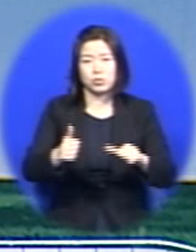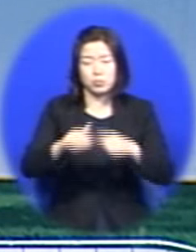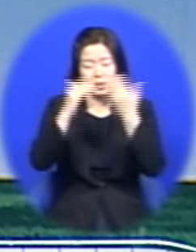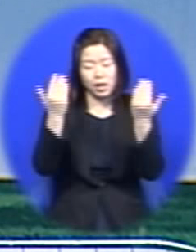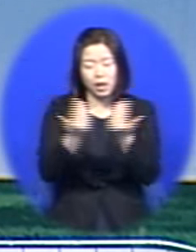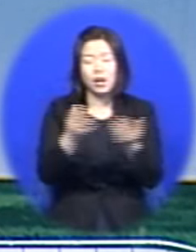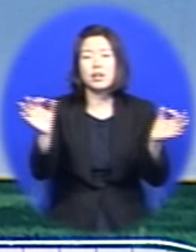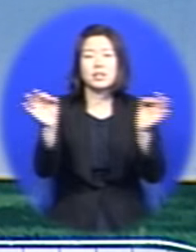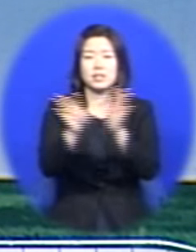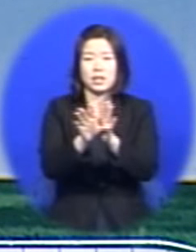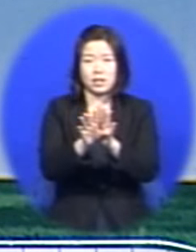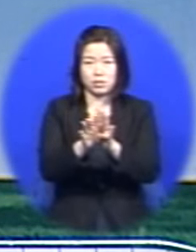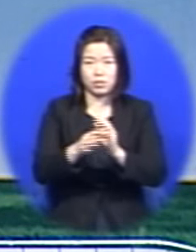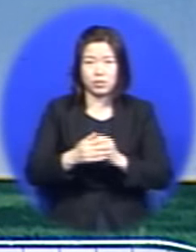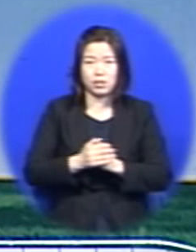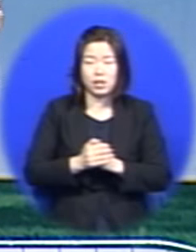사라져요.